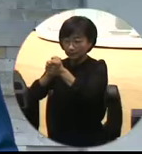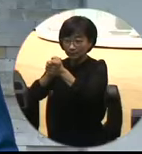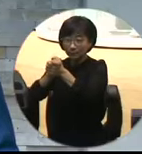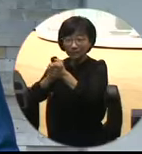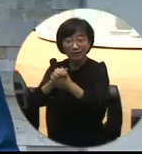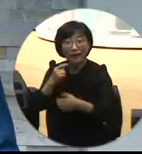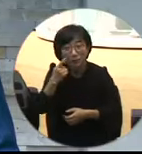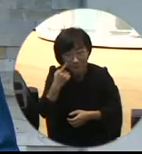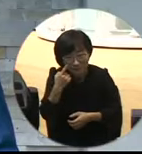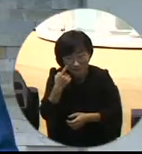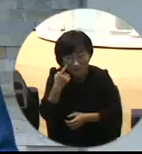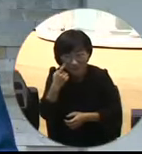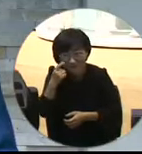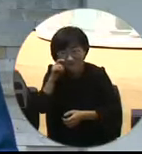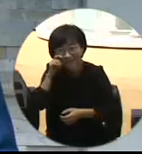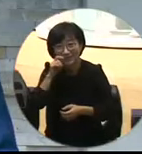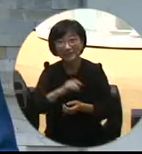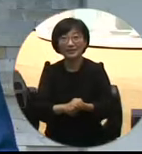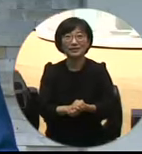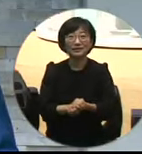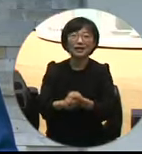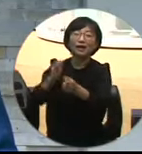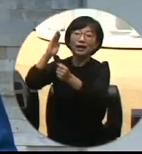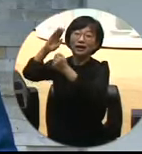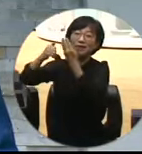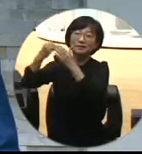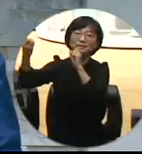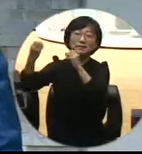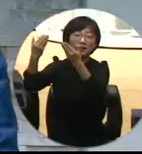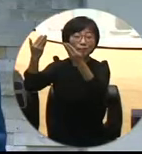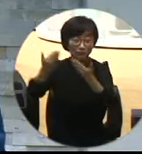말이에요. 아멘. 그럼 하나님 그 응답하신다니까요.